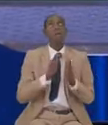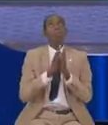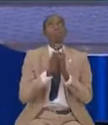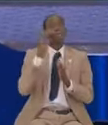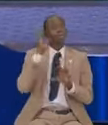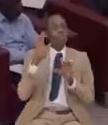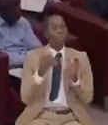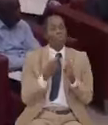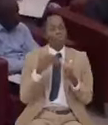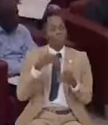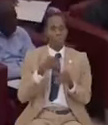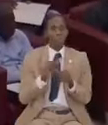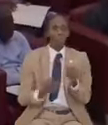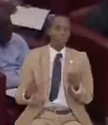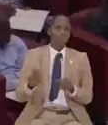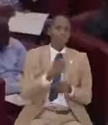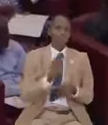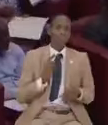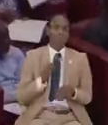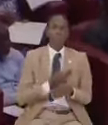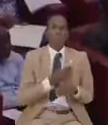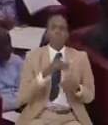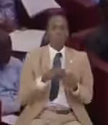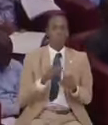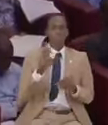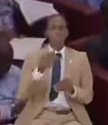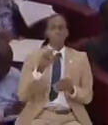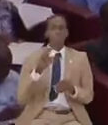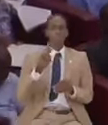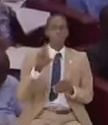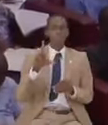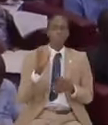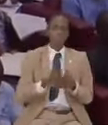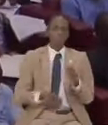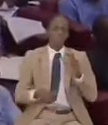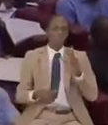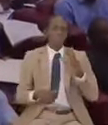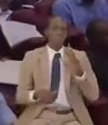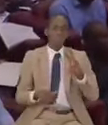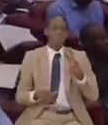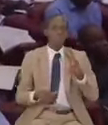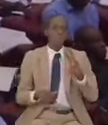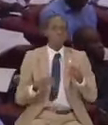que le fasse pour chacun de nous allons équerel Ezekiel